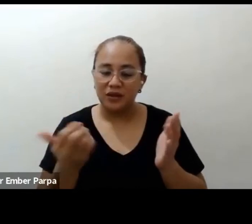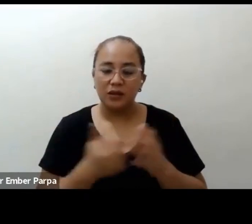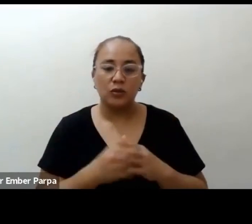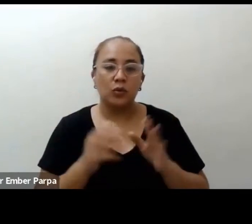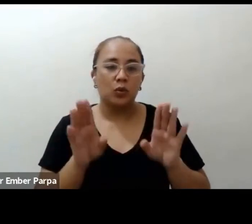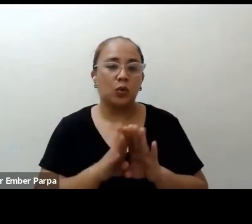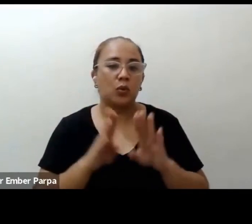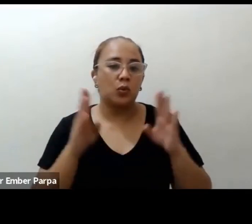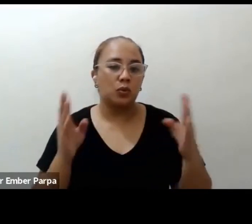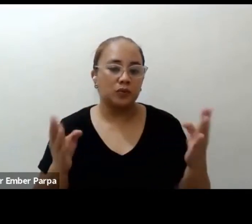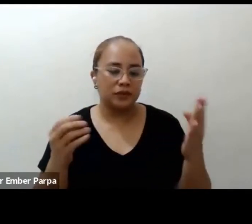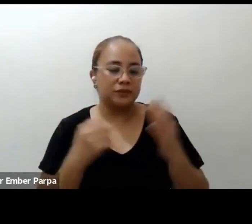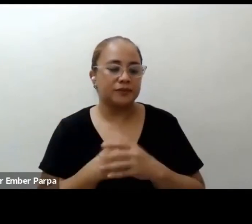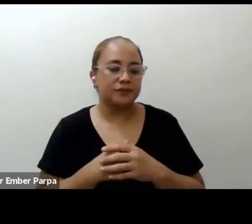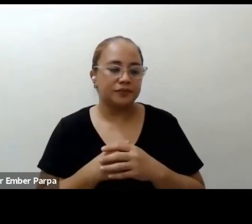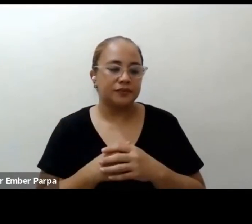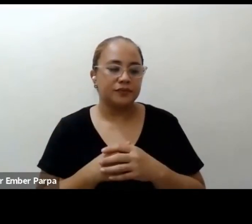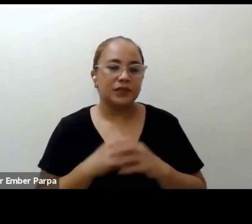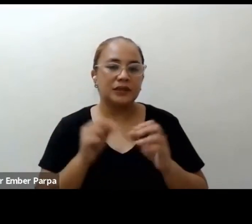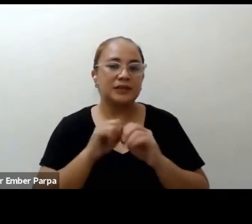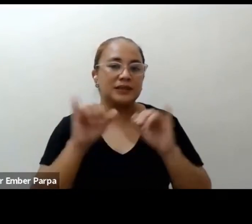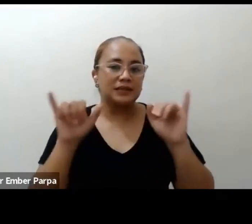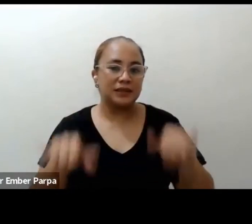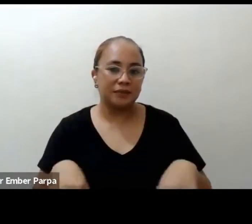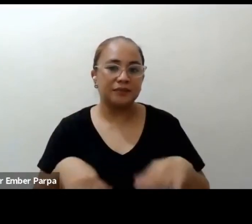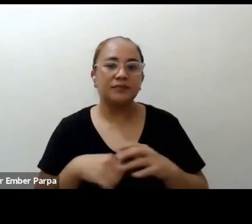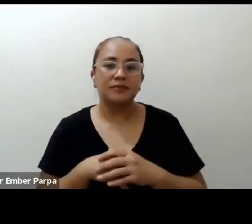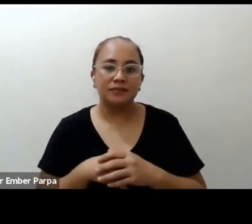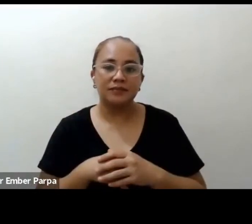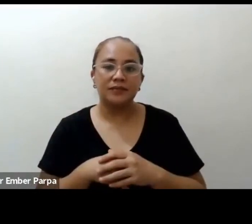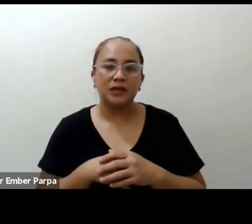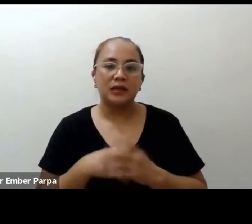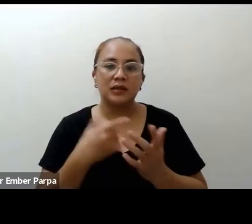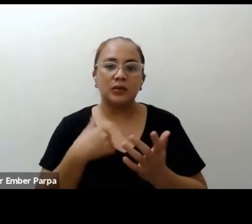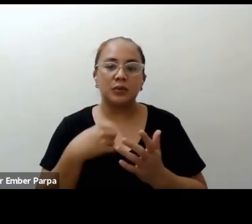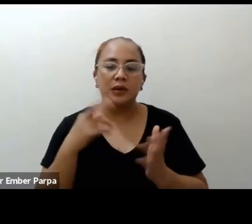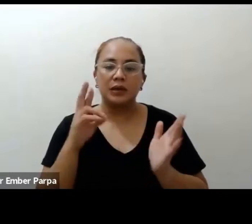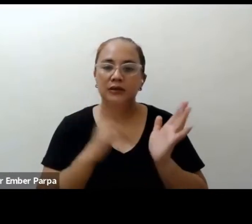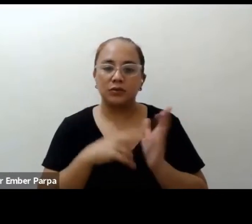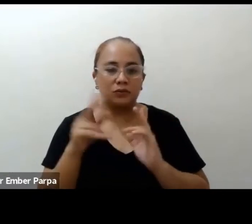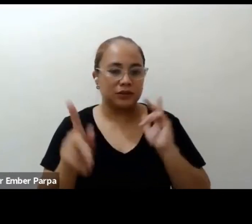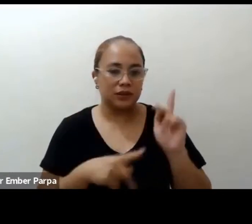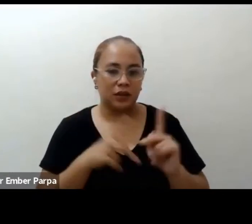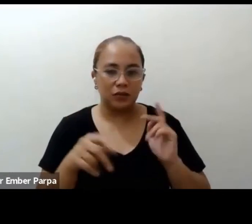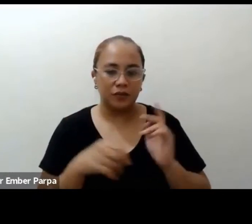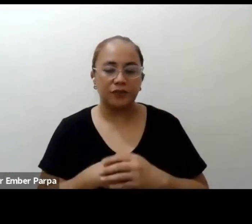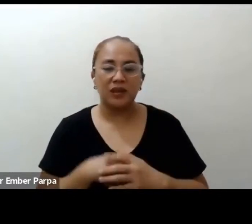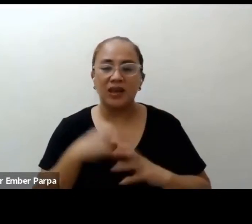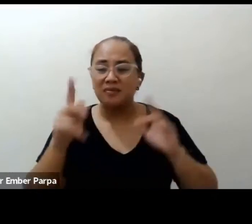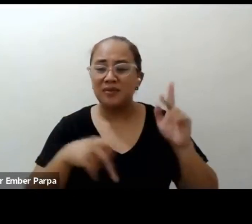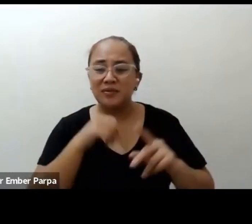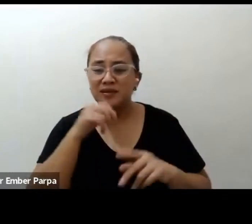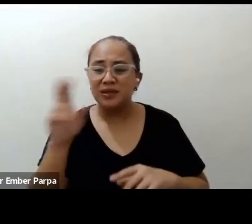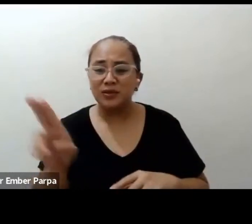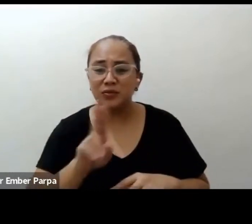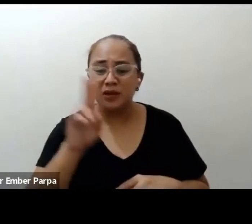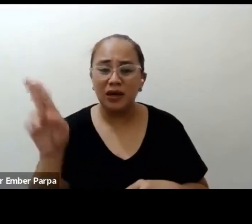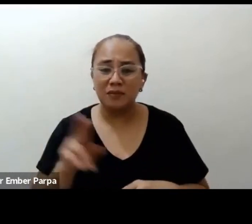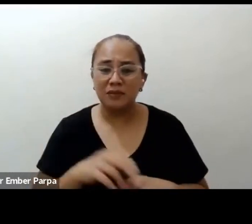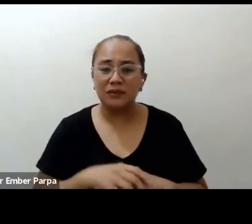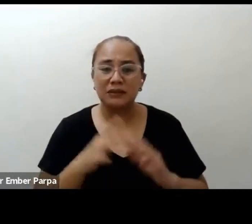up systems para maka-register ang mga tao. Eh yung mga tao na hindi gumagamit ng